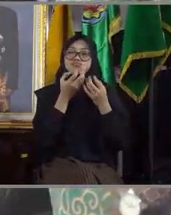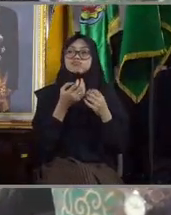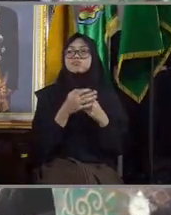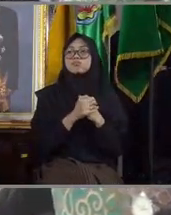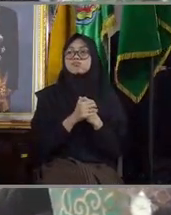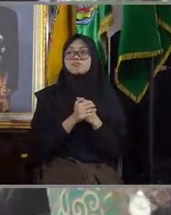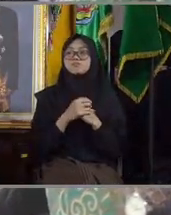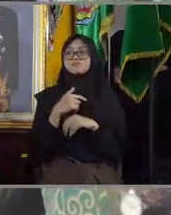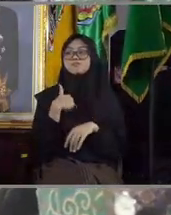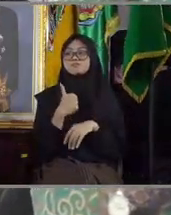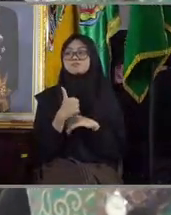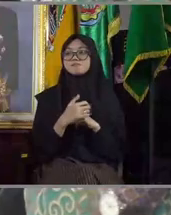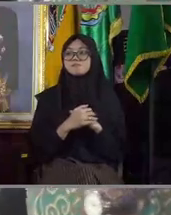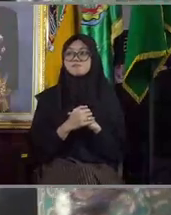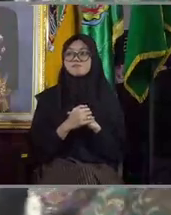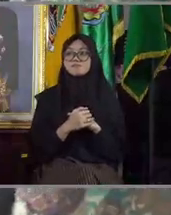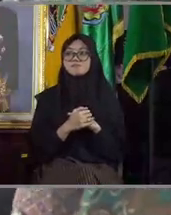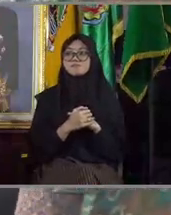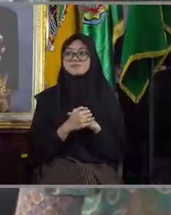banget.